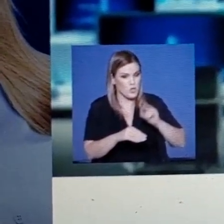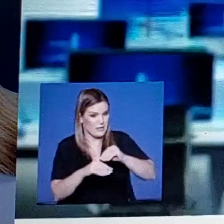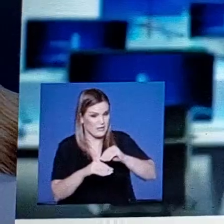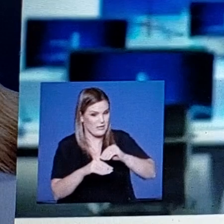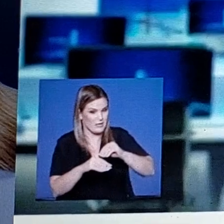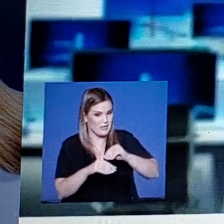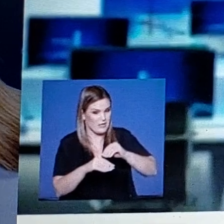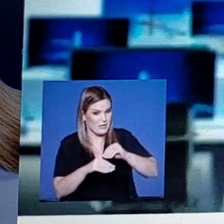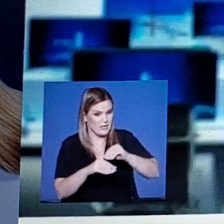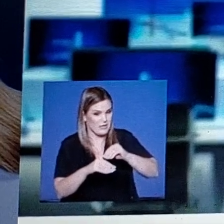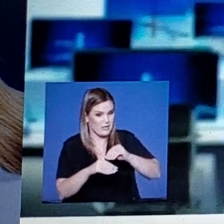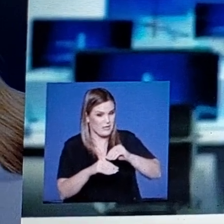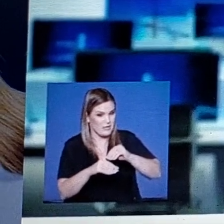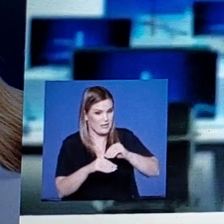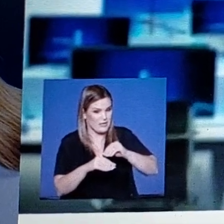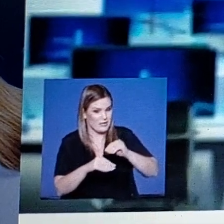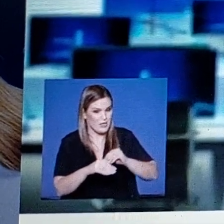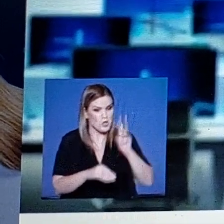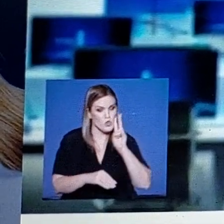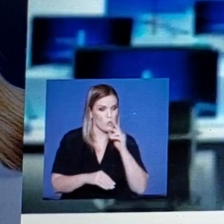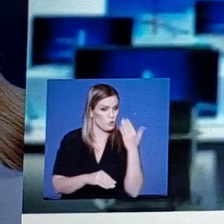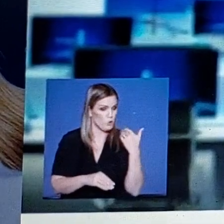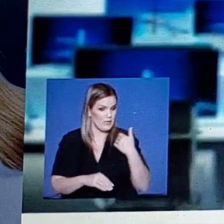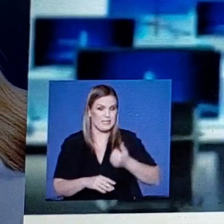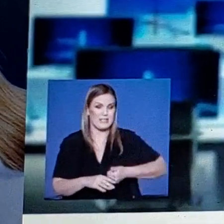américain Blinken arrivera